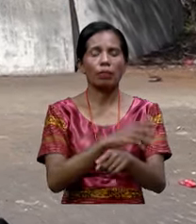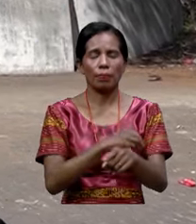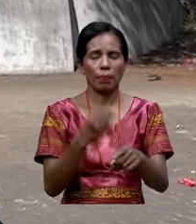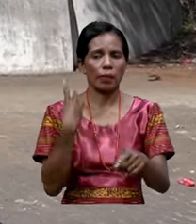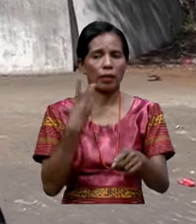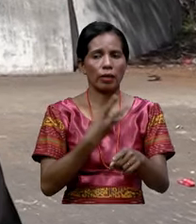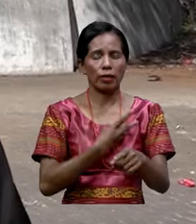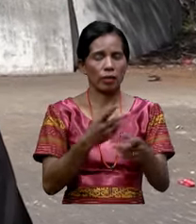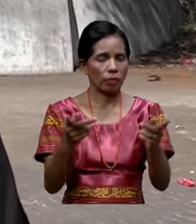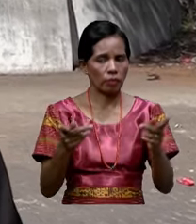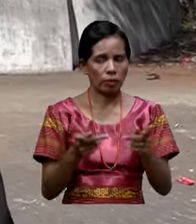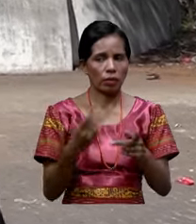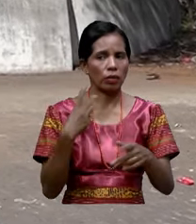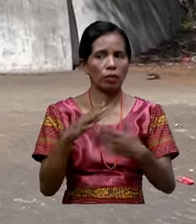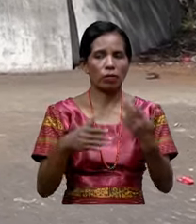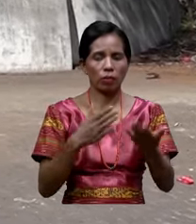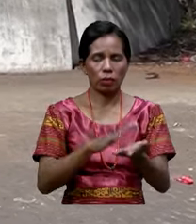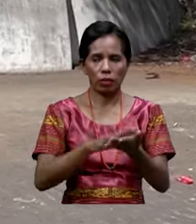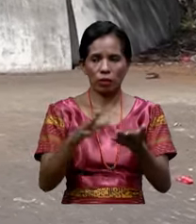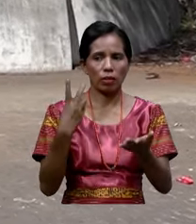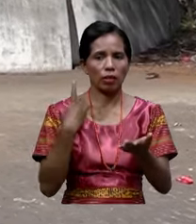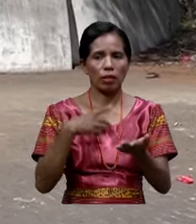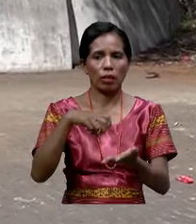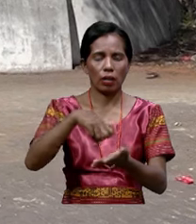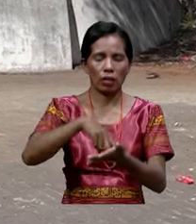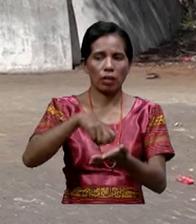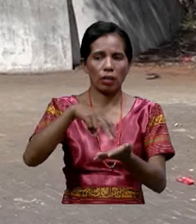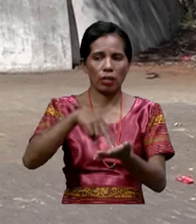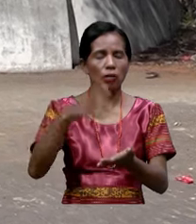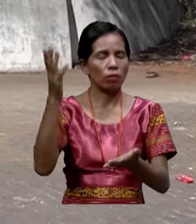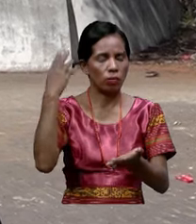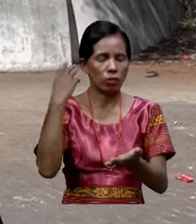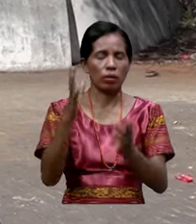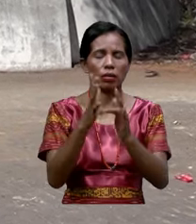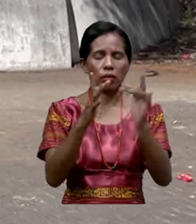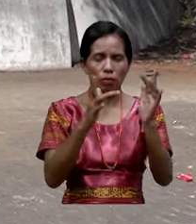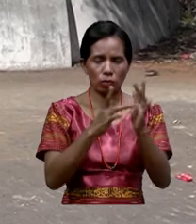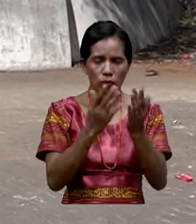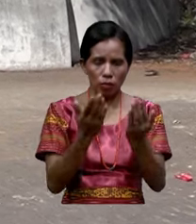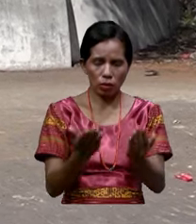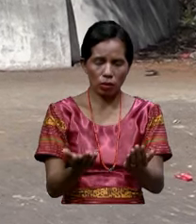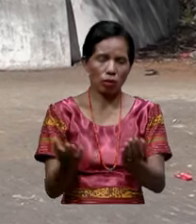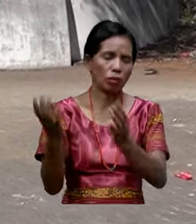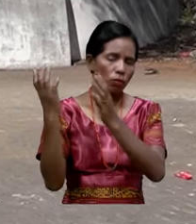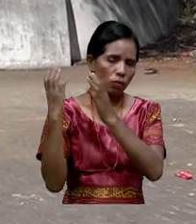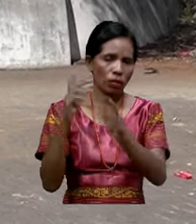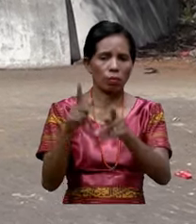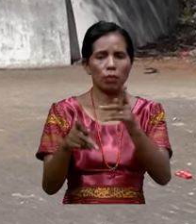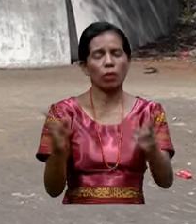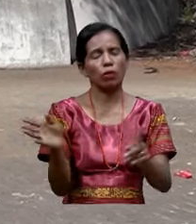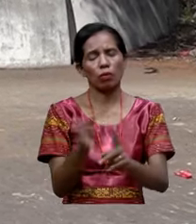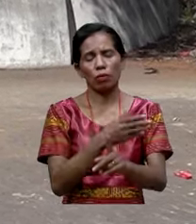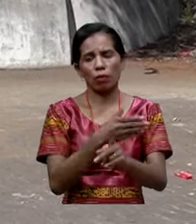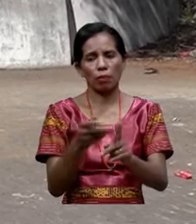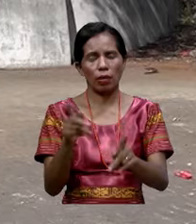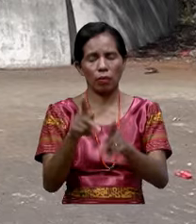itene fatin la nesan itene yang boto tu kaver te ona ita hak niak mustiak mai na Jesus ne toran levita cruz ne be toran ema baku na